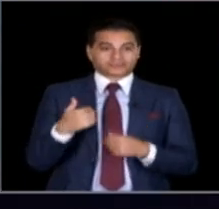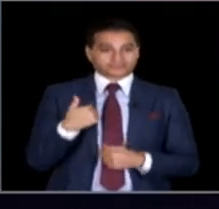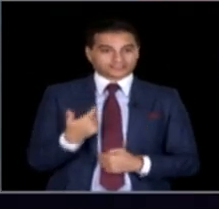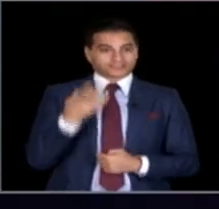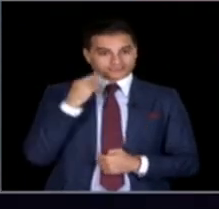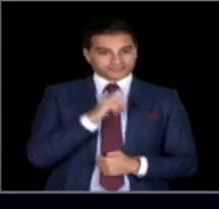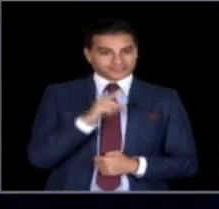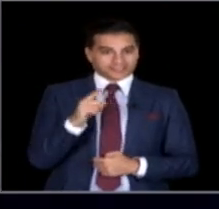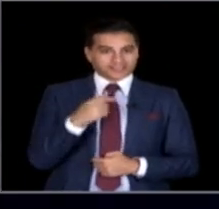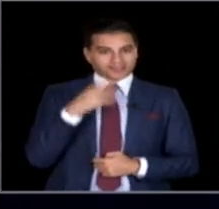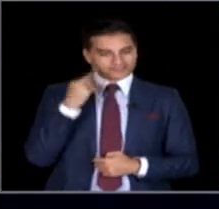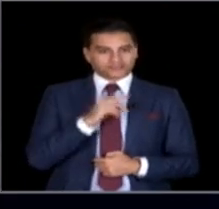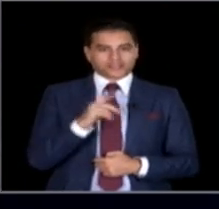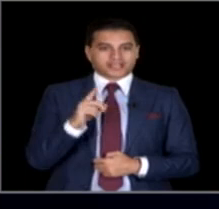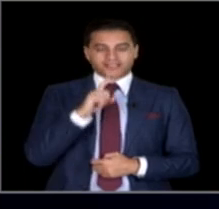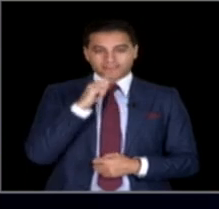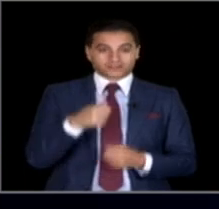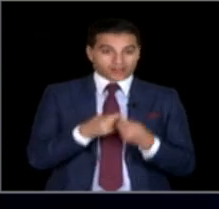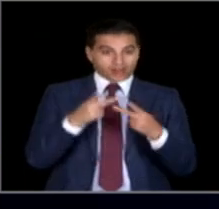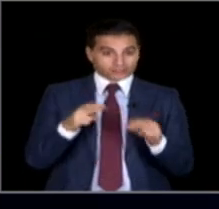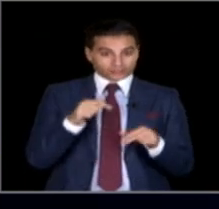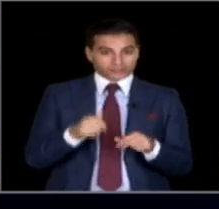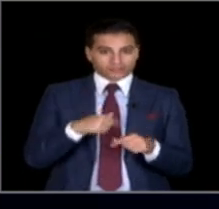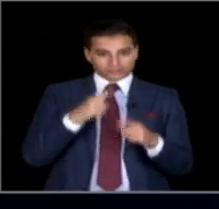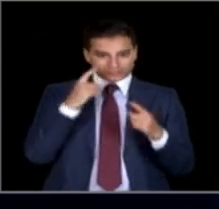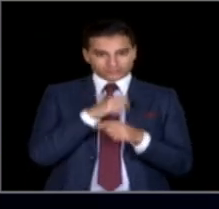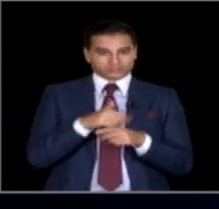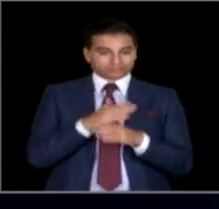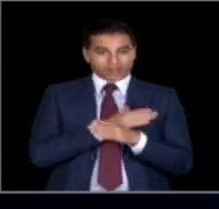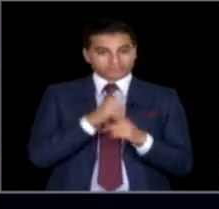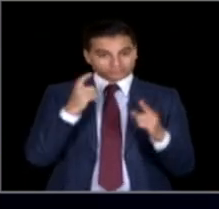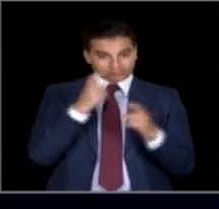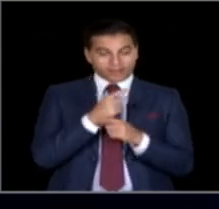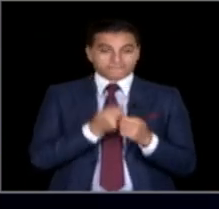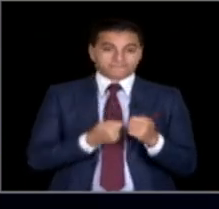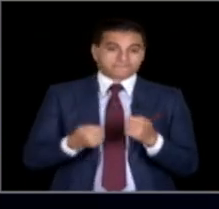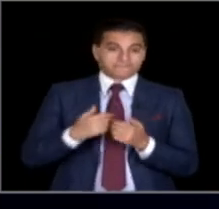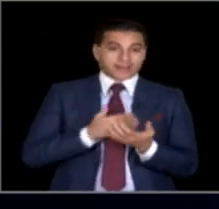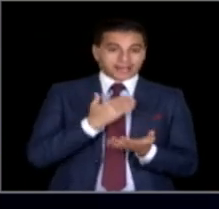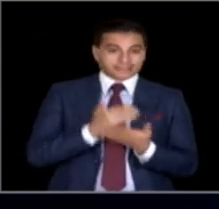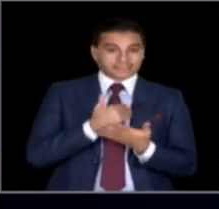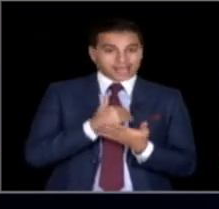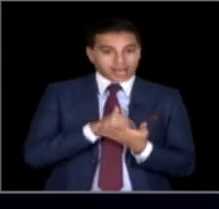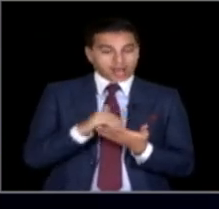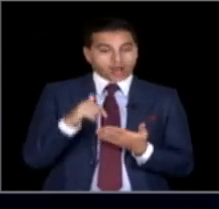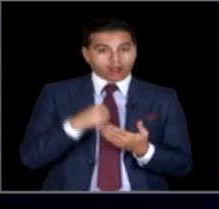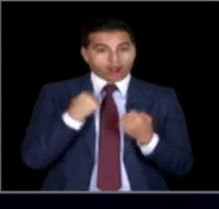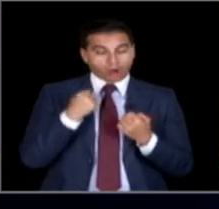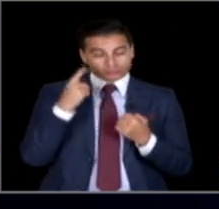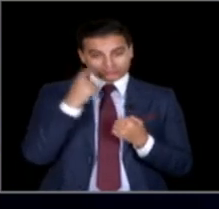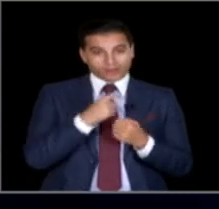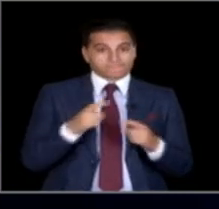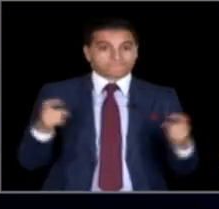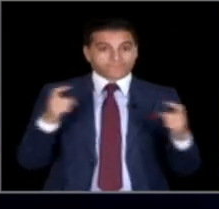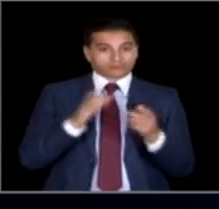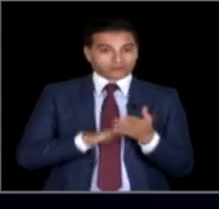ما ننساش. لا مش هنسى، بس نخلص الموسم ده، عشان انت عارف الموسم ده بيبقى صعب وبيبقى منافساته قوية وماتشاته